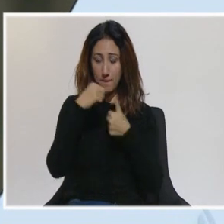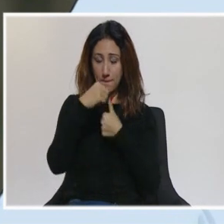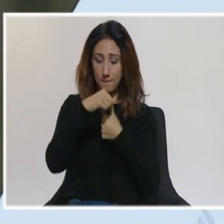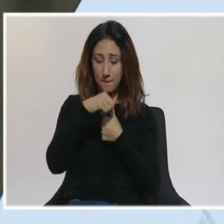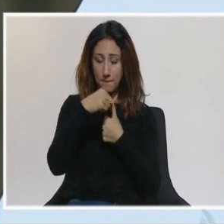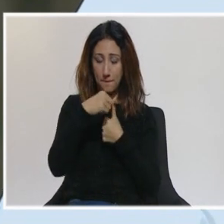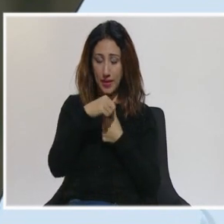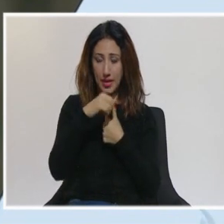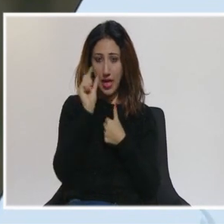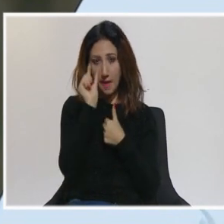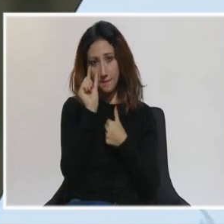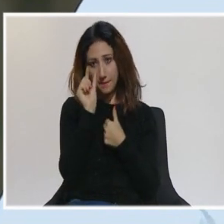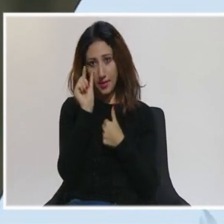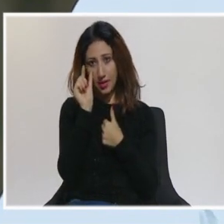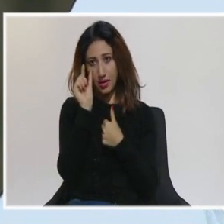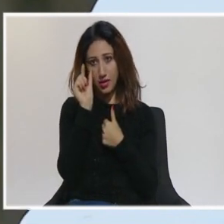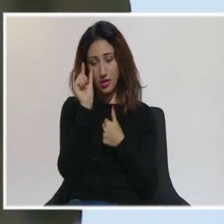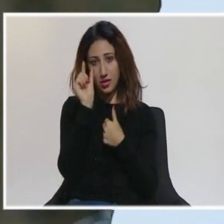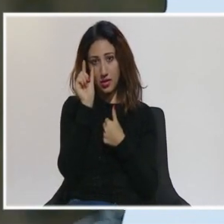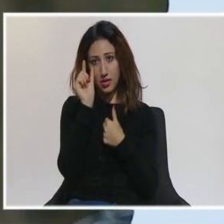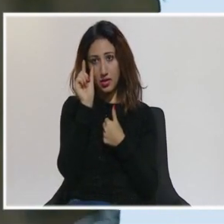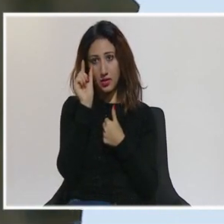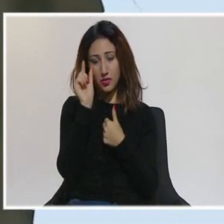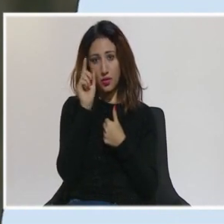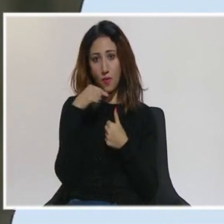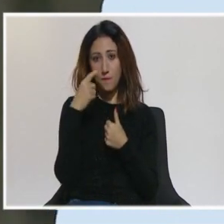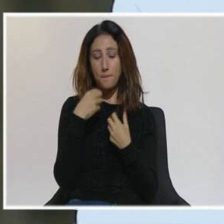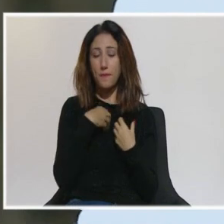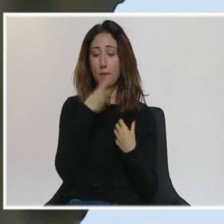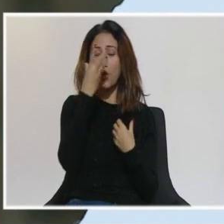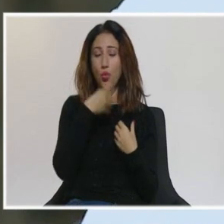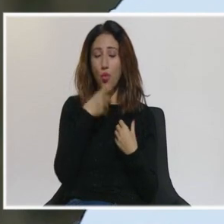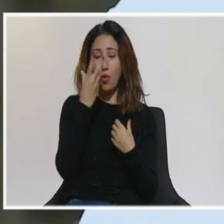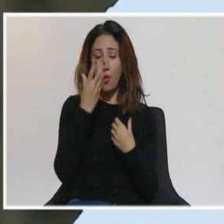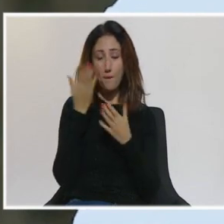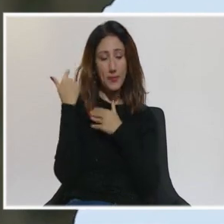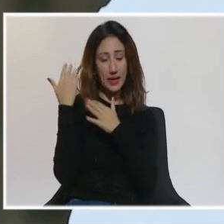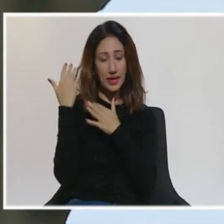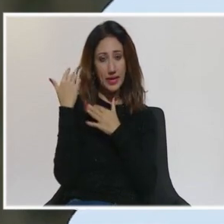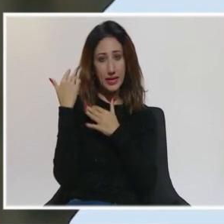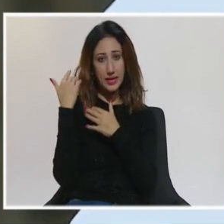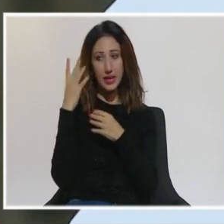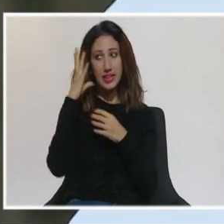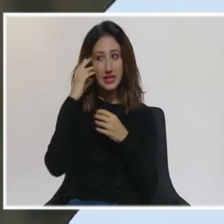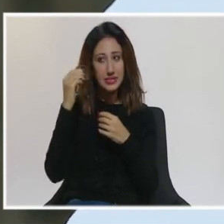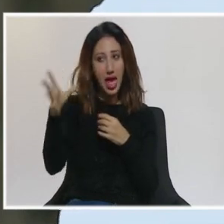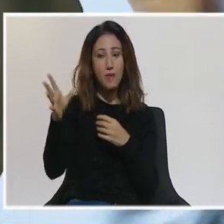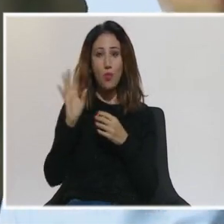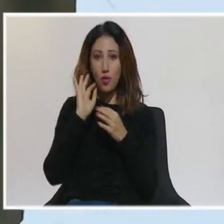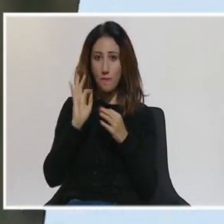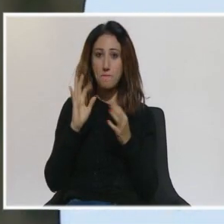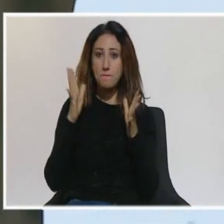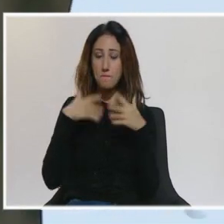فيها حبة، أصل حلاوة روحنا كانت في التسامح